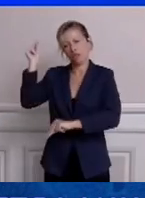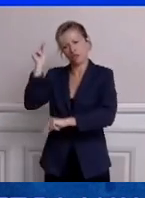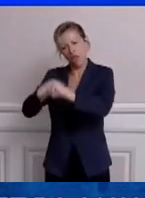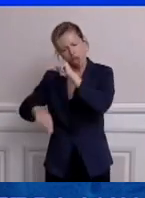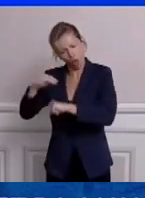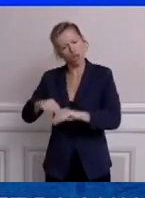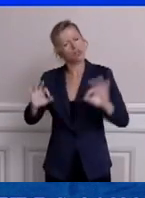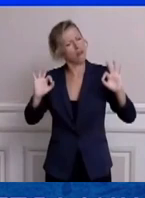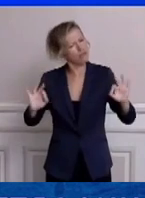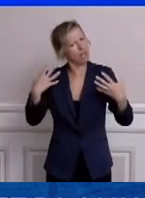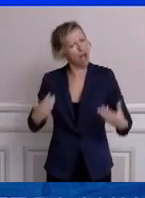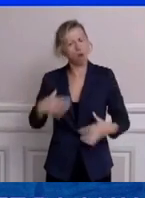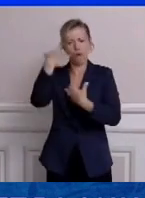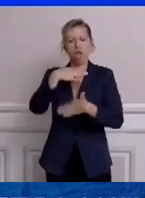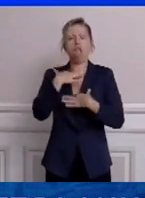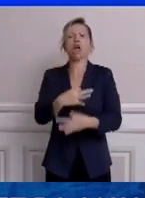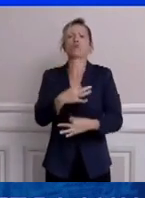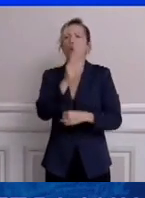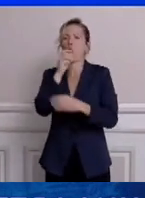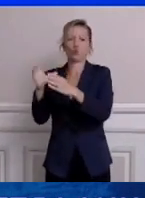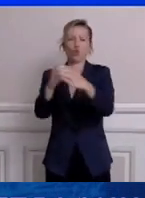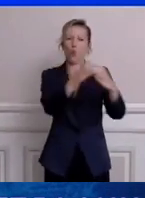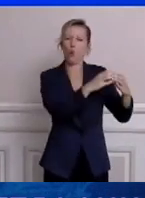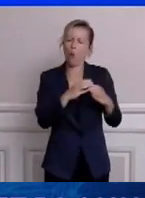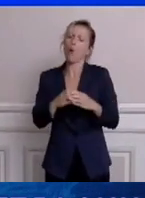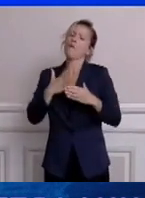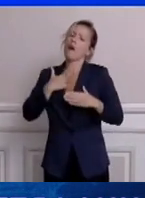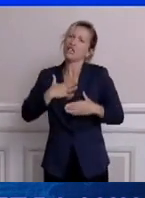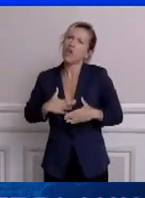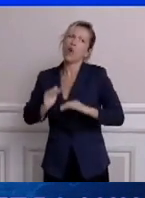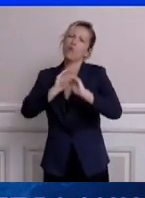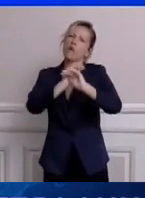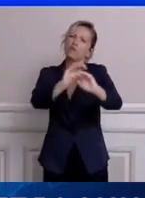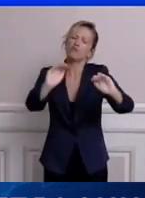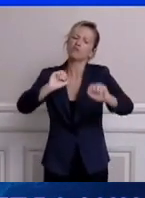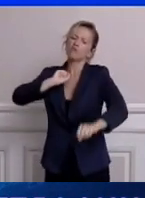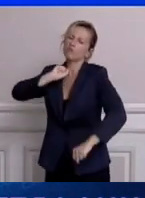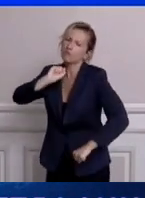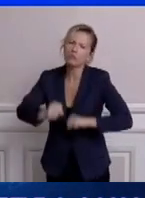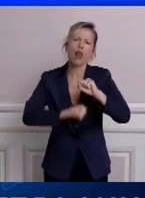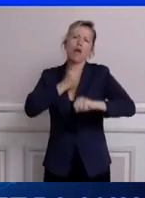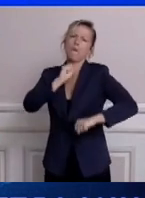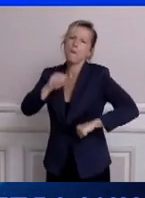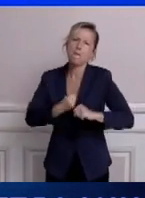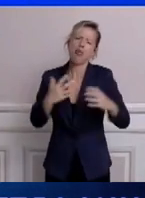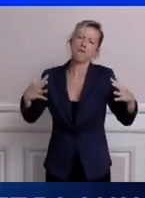κομματικές υποψηφιότητες και ζητούμε από τα κομματικά μας στελέχη να δώσουν τον αγώνα στεταγμένα για να στηρίξουν